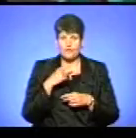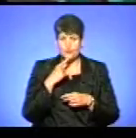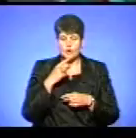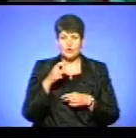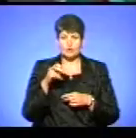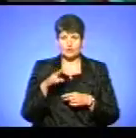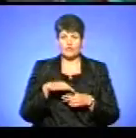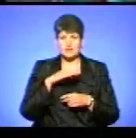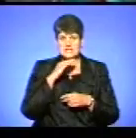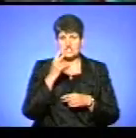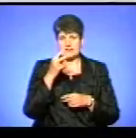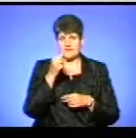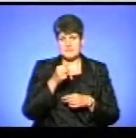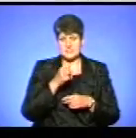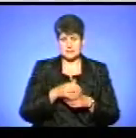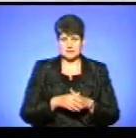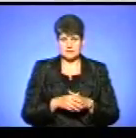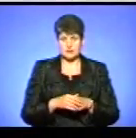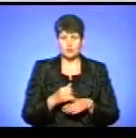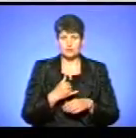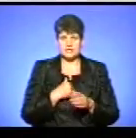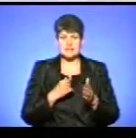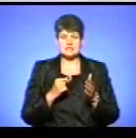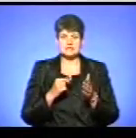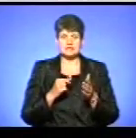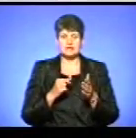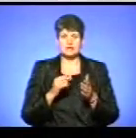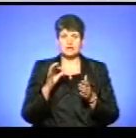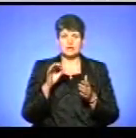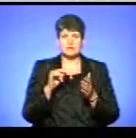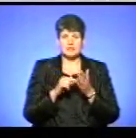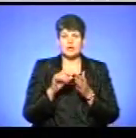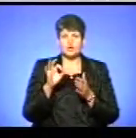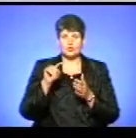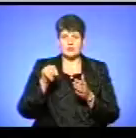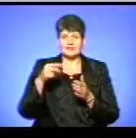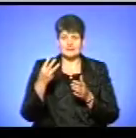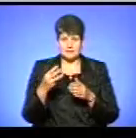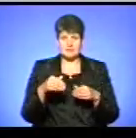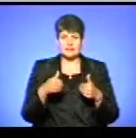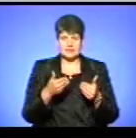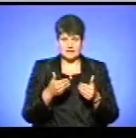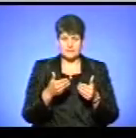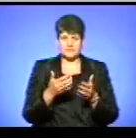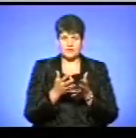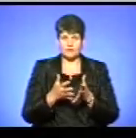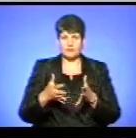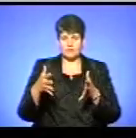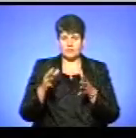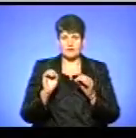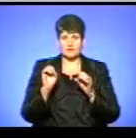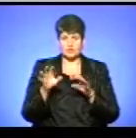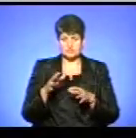вистачить щонайменше на 2 місяці. У нас ми так 0,3 і даємо. У нас артезіанська вода, вода в бак відношенні